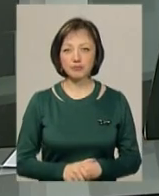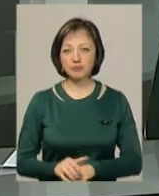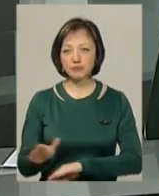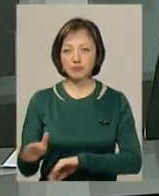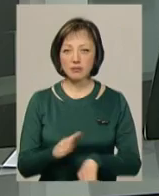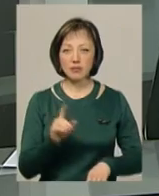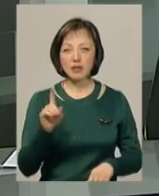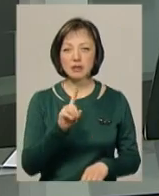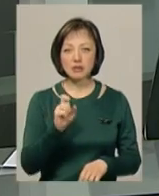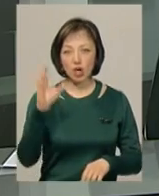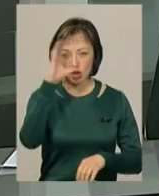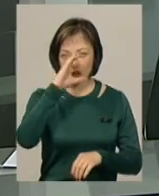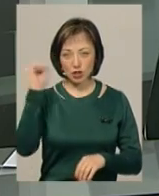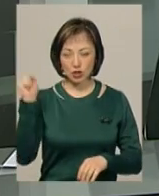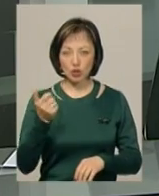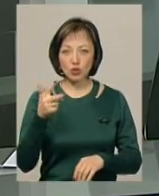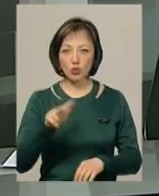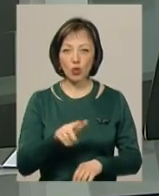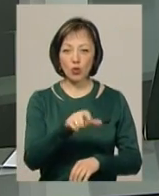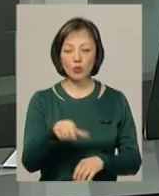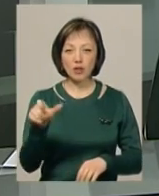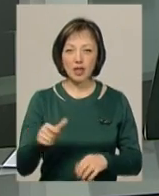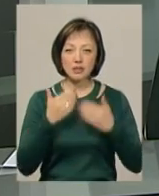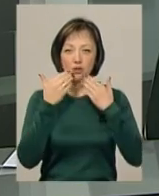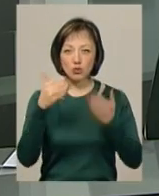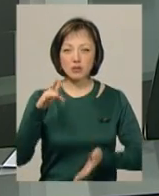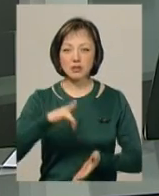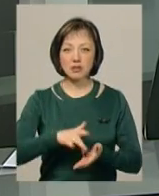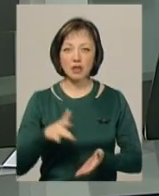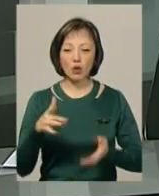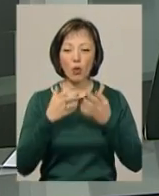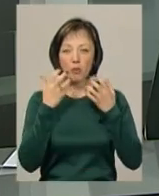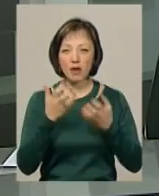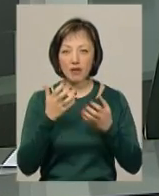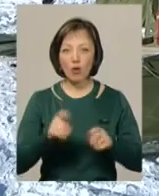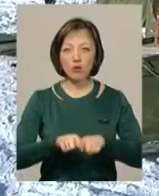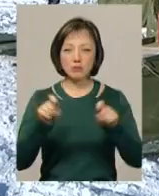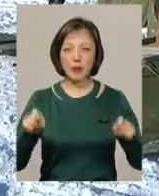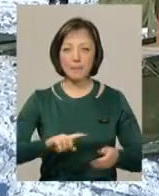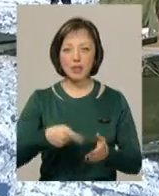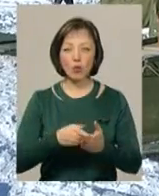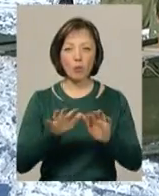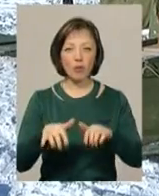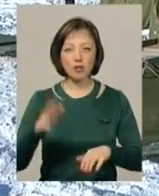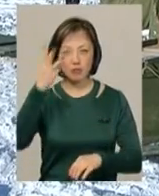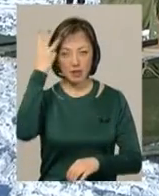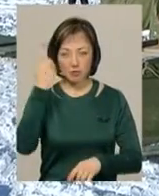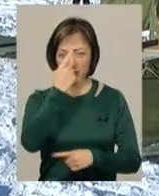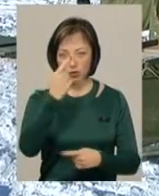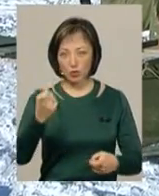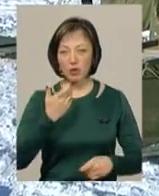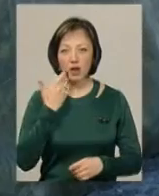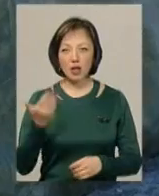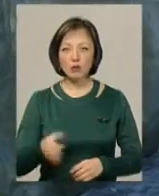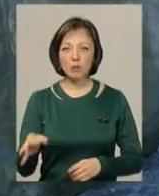За ніч троє людей звернулися до мобільного пункту обігріву, який надзвичайники розгорнули на міському пляжі у Хмельницькому. Про це повідомив